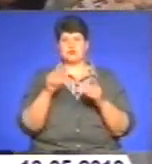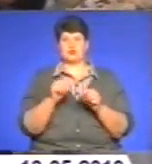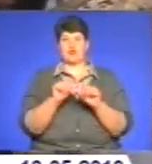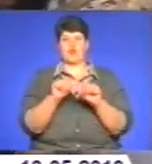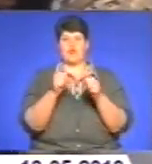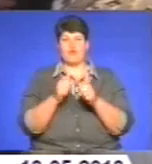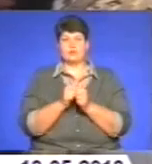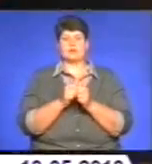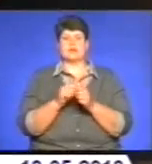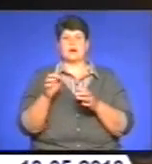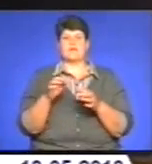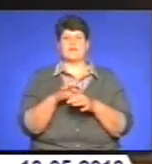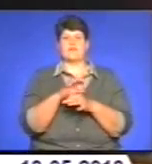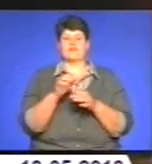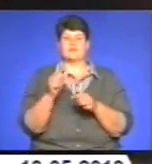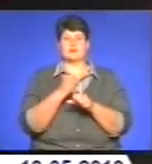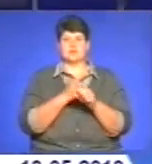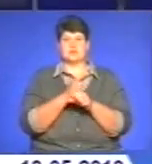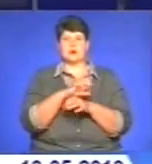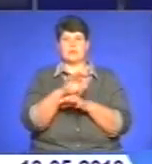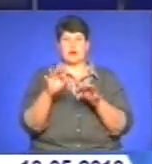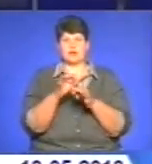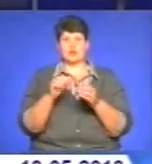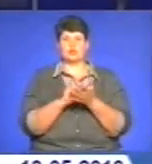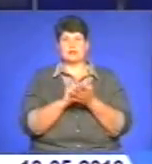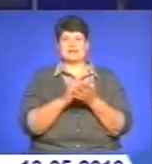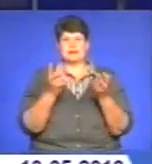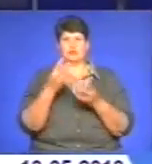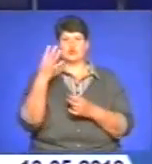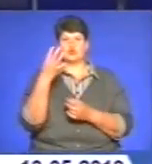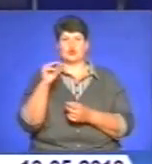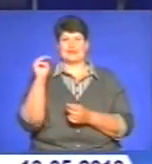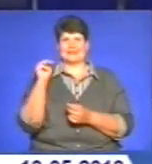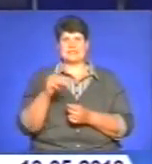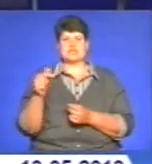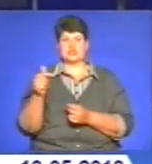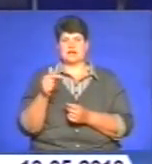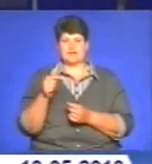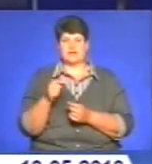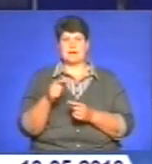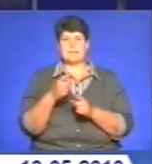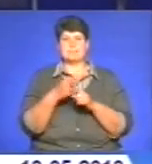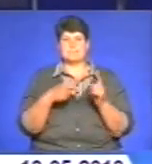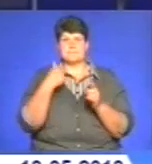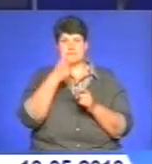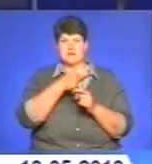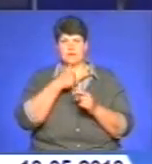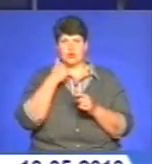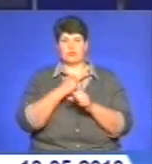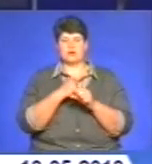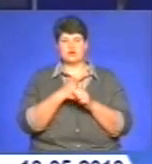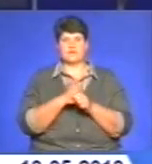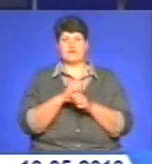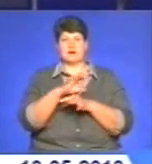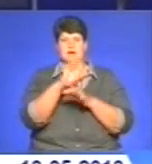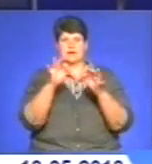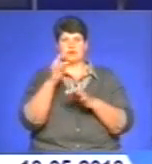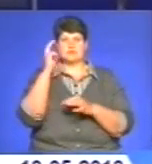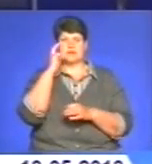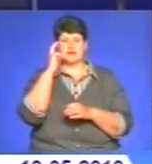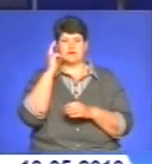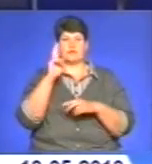проектної документації потрібно було понад 40 тисяч гривень. Півроку над документами працював архітектор з Києва. Будівництво